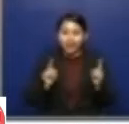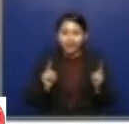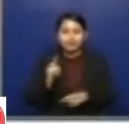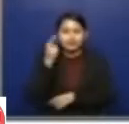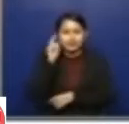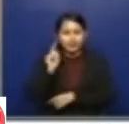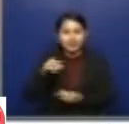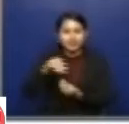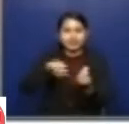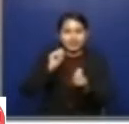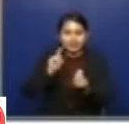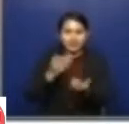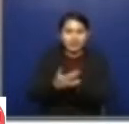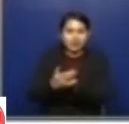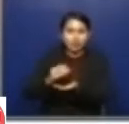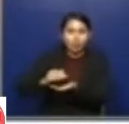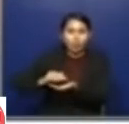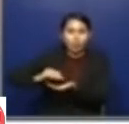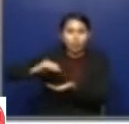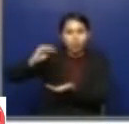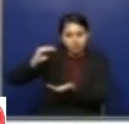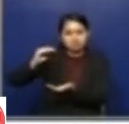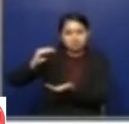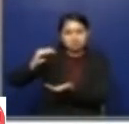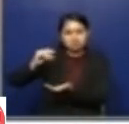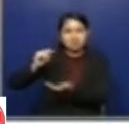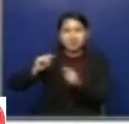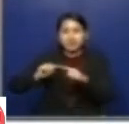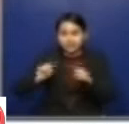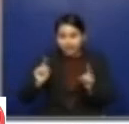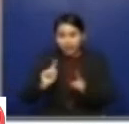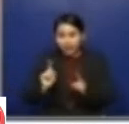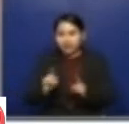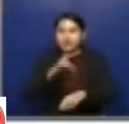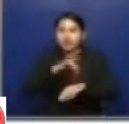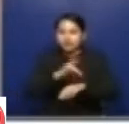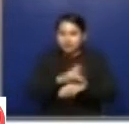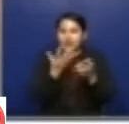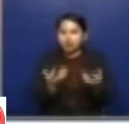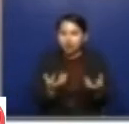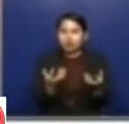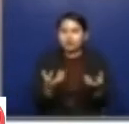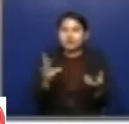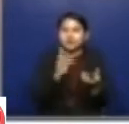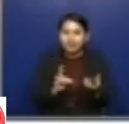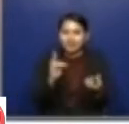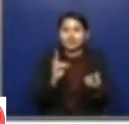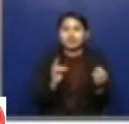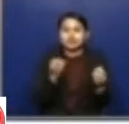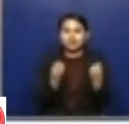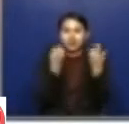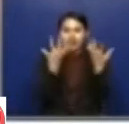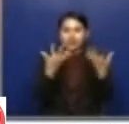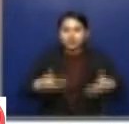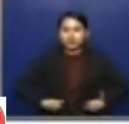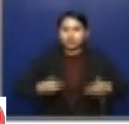าทางเศรษฐกิจมหาศาลเหล่านี้อาจต้องแลกกับทรัพยากรธรรมชาติสิ่งแวดล้อมคุณภาพและวิถี